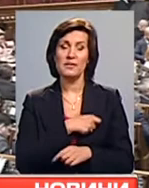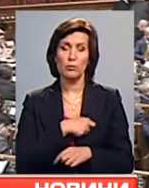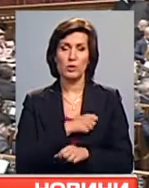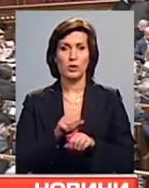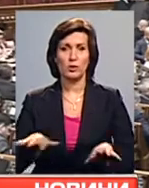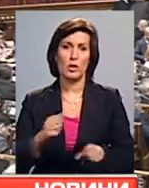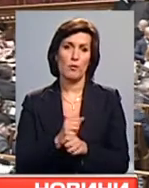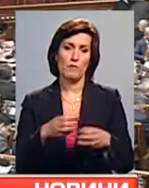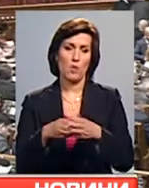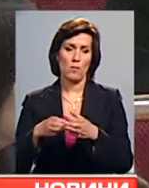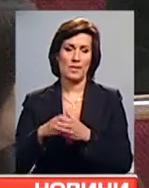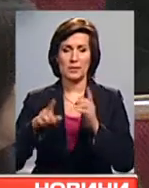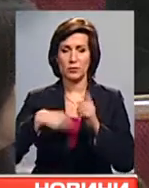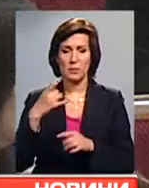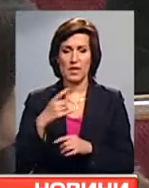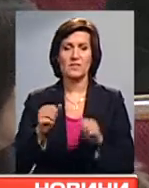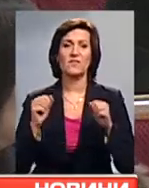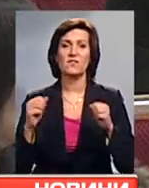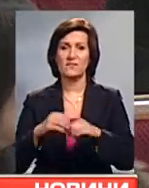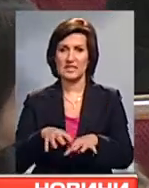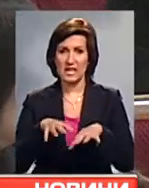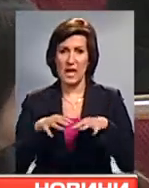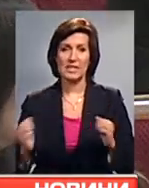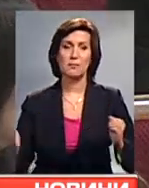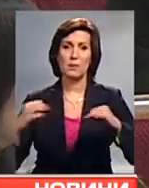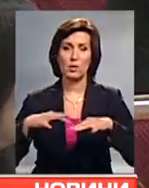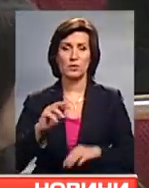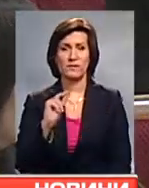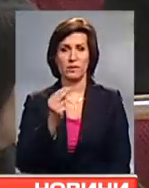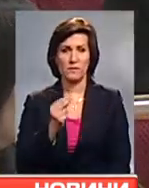розійшлися працювати у комітетах. Наступного разу в сесійній залі парламентарі зберуться у четвер.